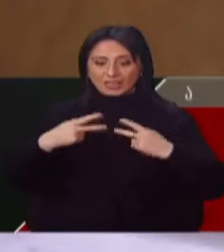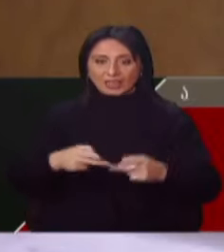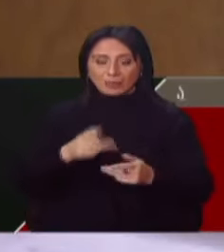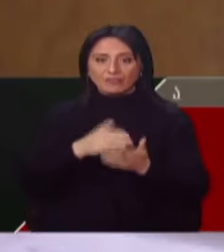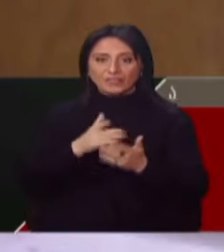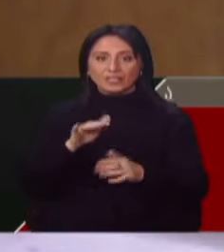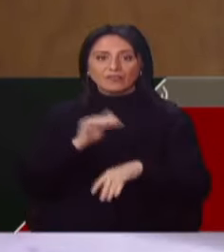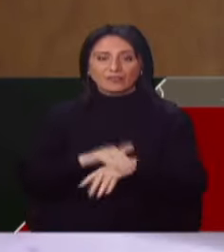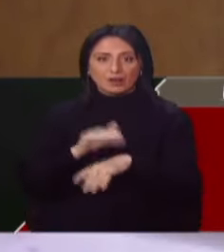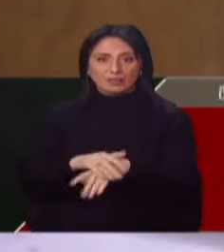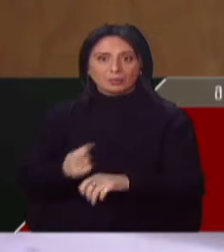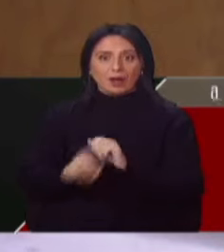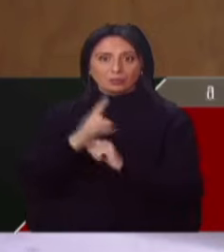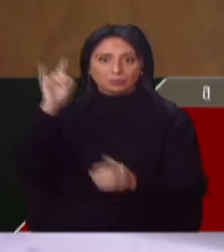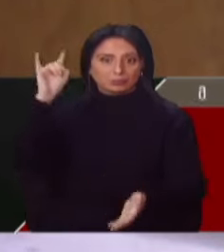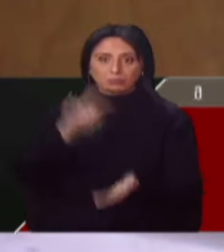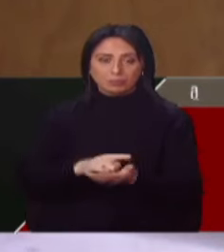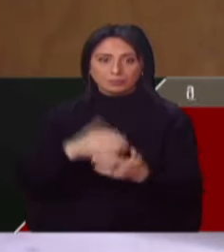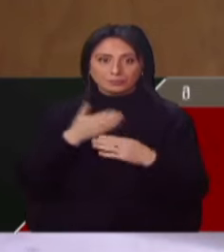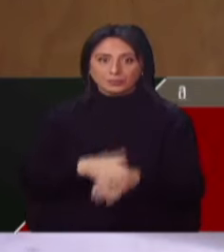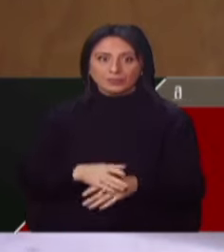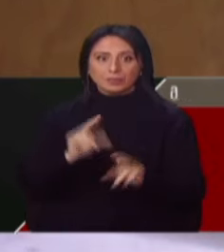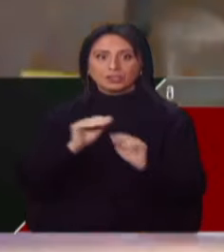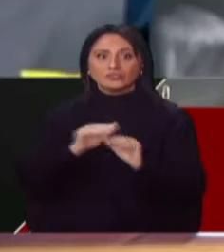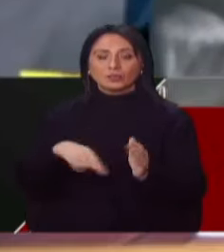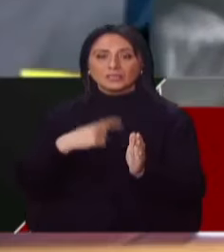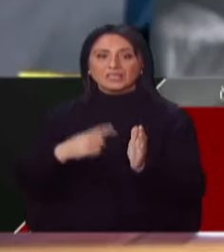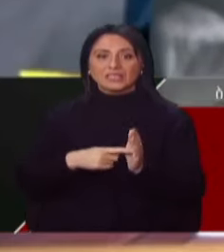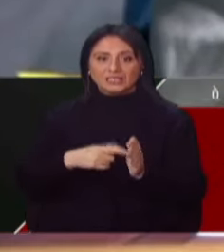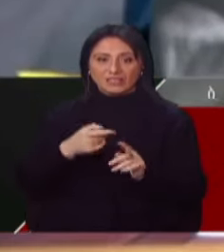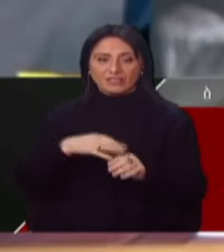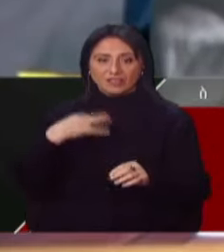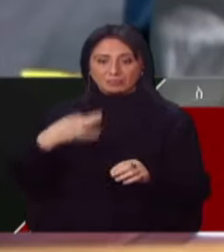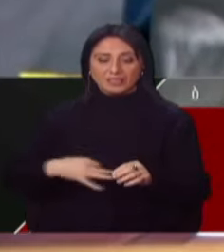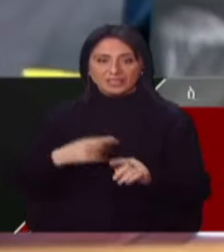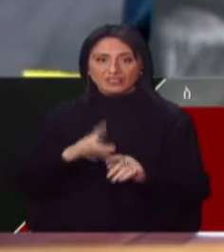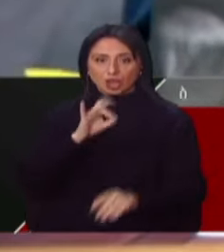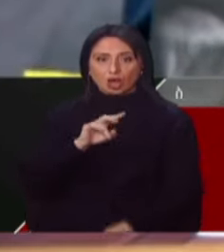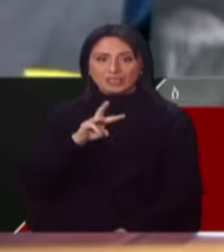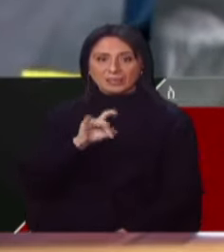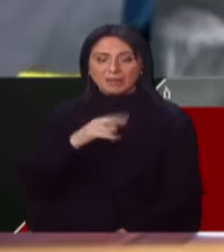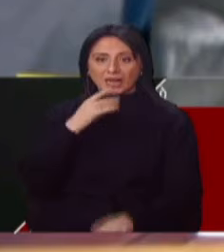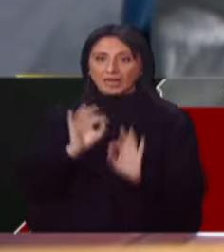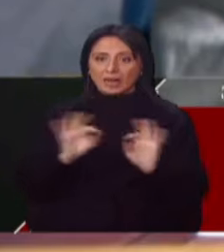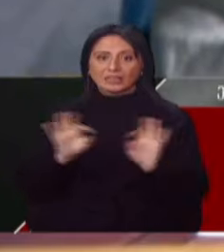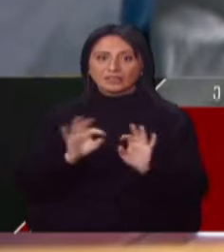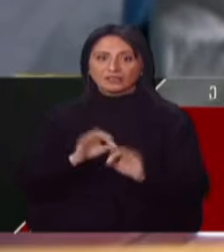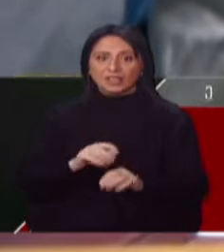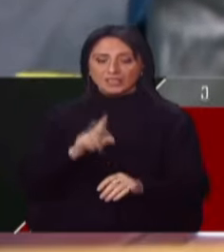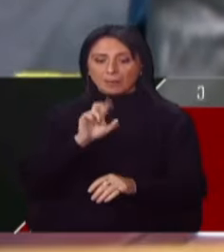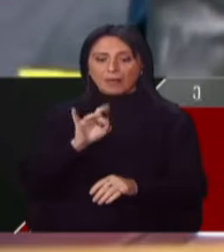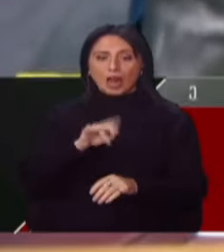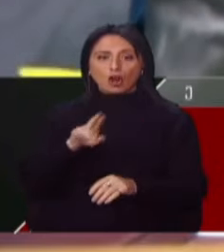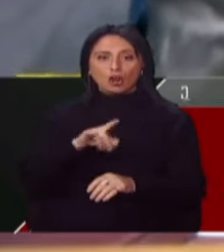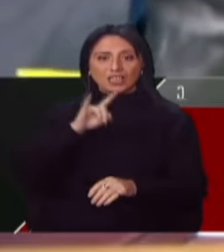ავარიის გარემოებები. ამის შესახებ საბჭოს პოლიტიკურ და მშვიდობის საკითხებში გაერო-ს მდივნის მოადგილემ როზმარი დიკარლომ განუცხადა. ბელგოროდის